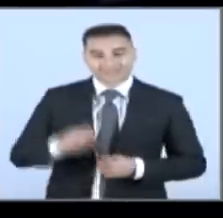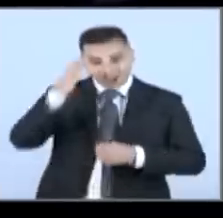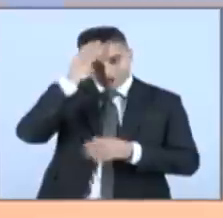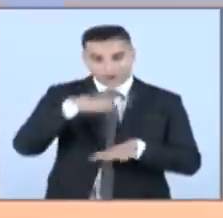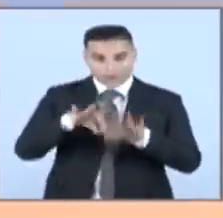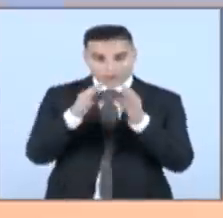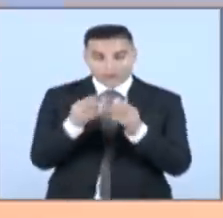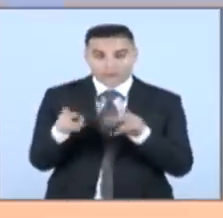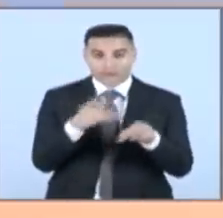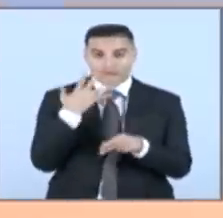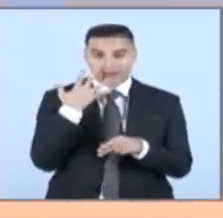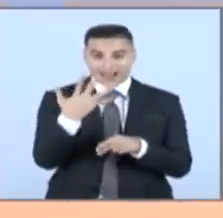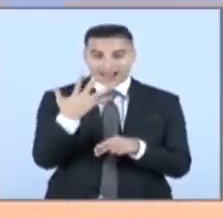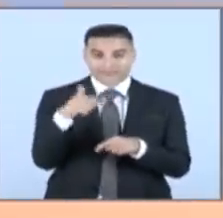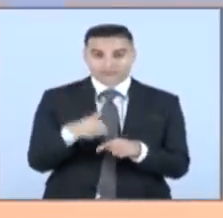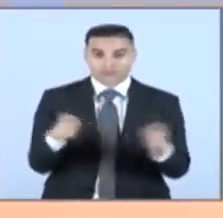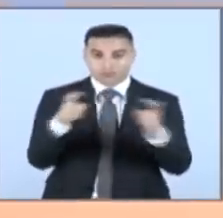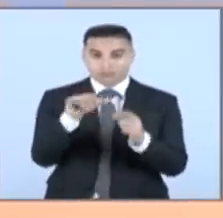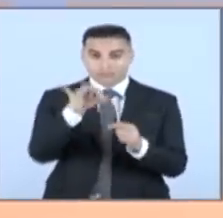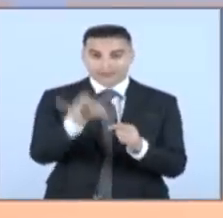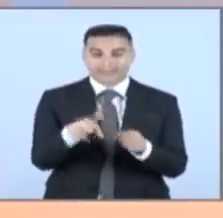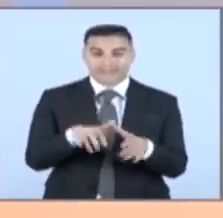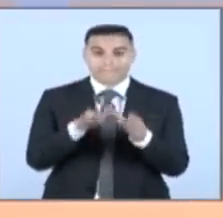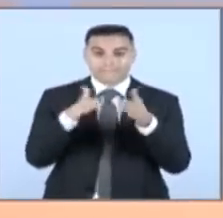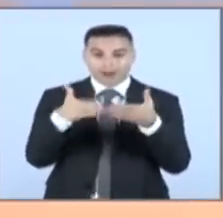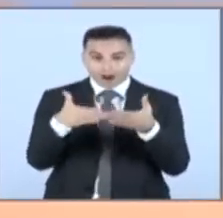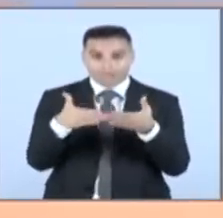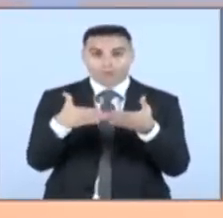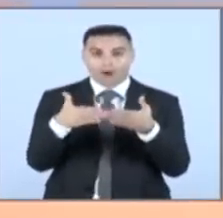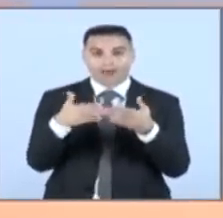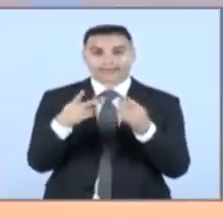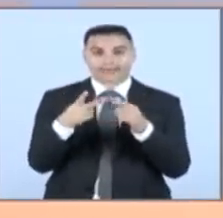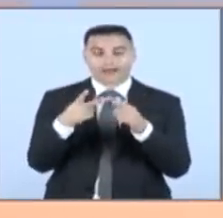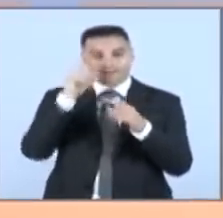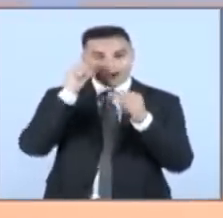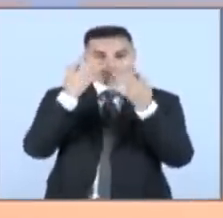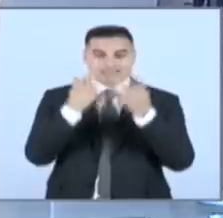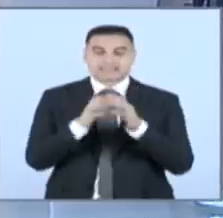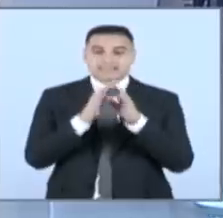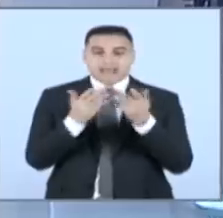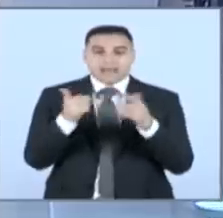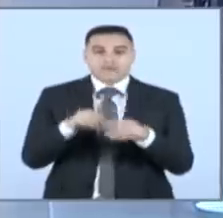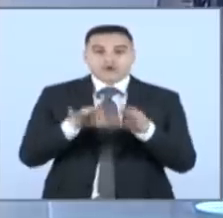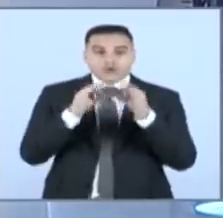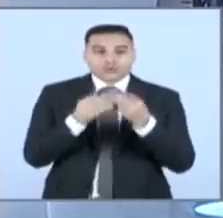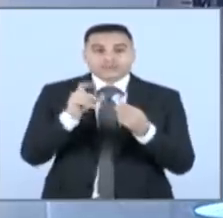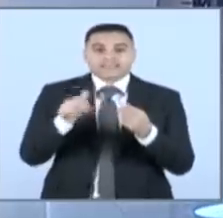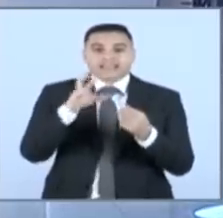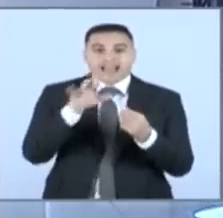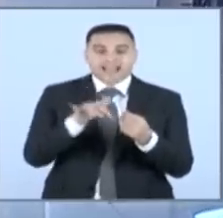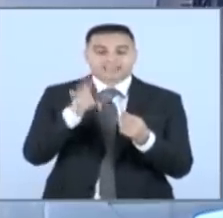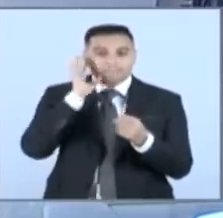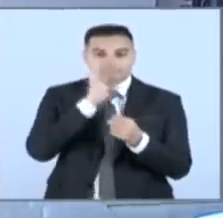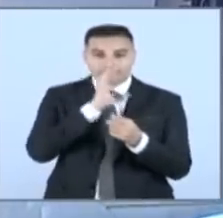عباقرة العائلات الموسم الخامس ومباراة مهمة في المجموعة الثانية، وهفكركم بالنتيجة. عائلة نيازي